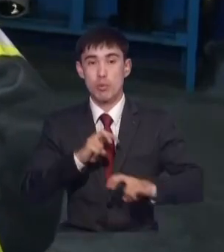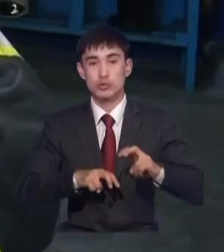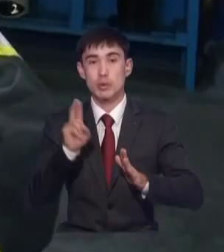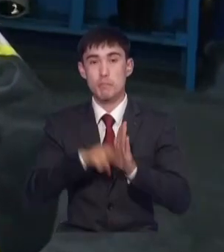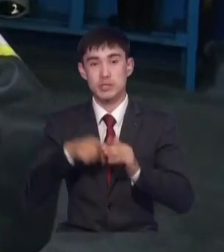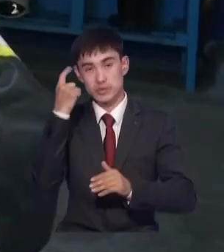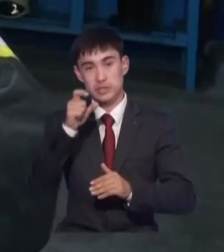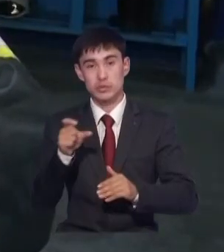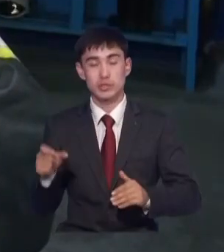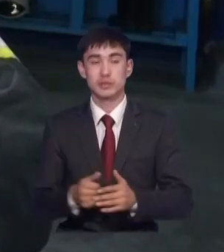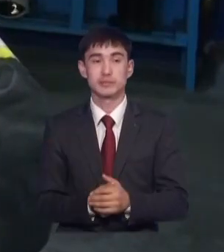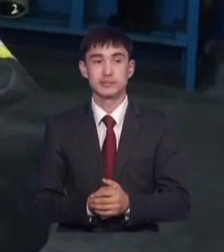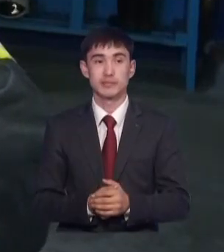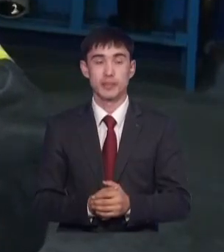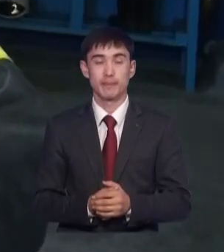вести пропавших людей.